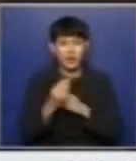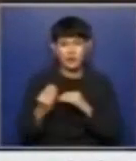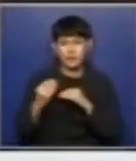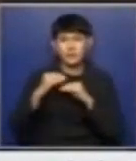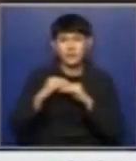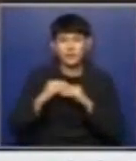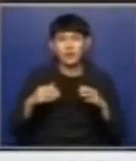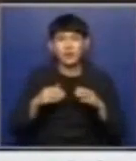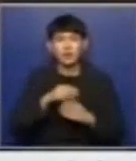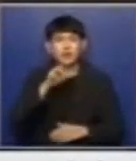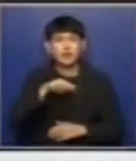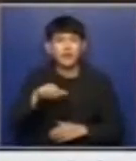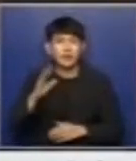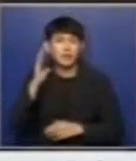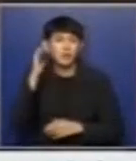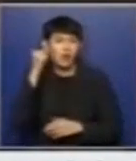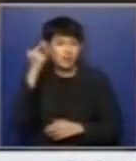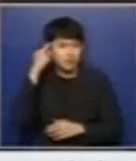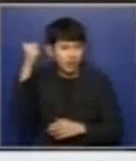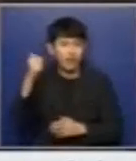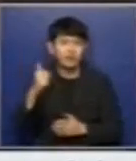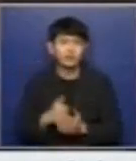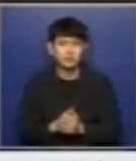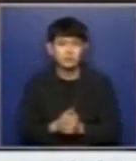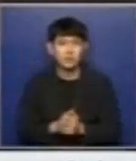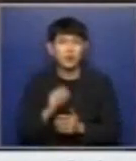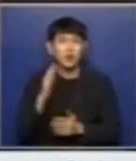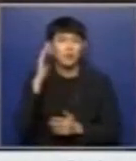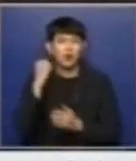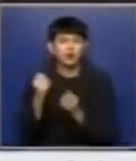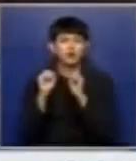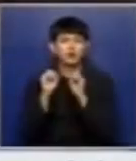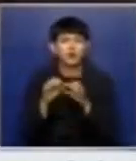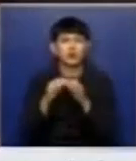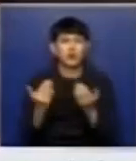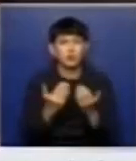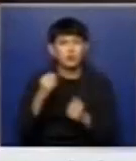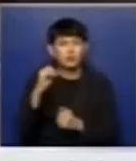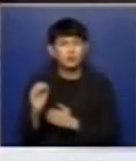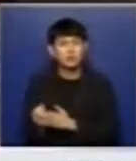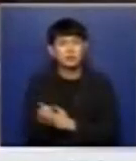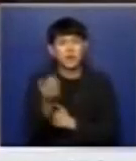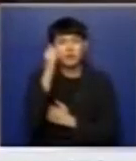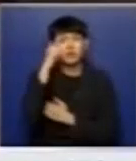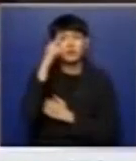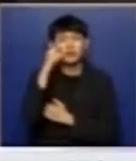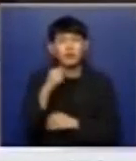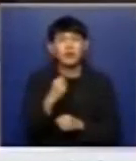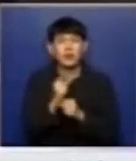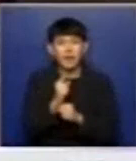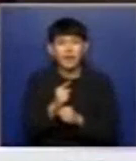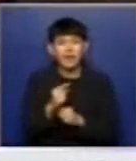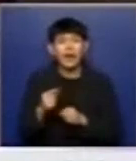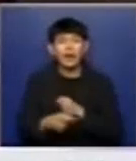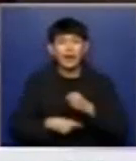รคเพื่อไทยเรามีพ่อที่มีมันสมองพ่อสอนให้ลูกตื่นแต่เช้าไปนาเพื่อขายข้